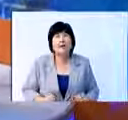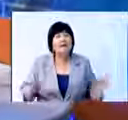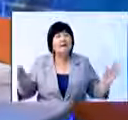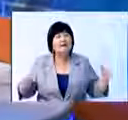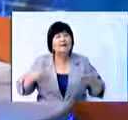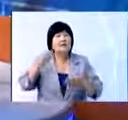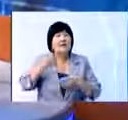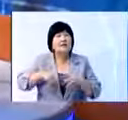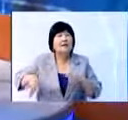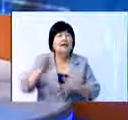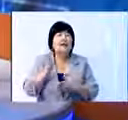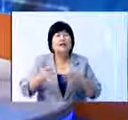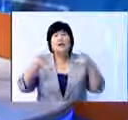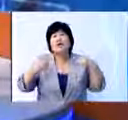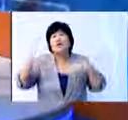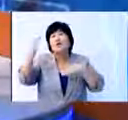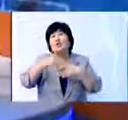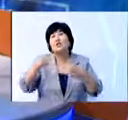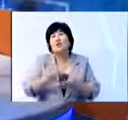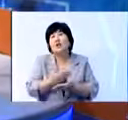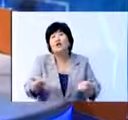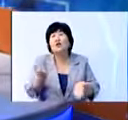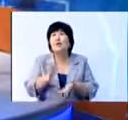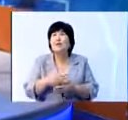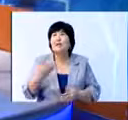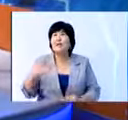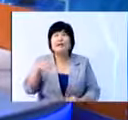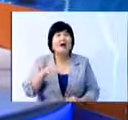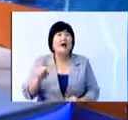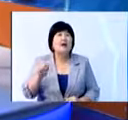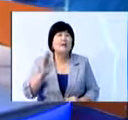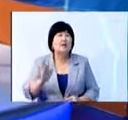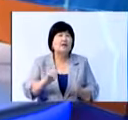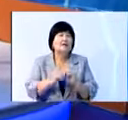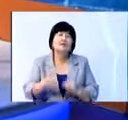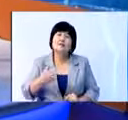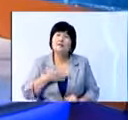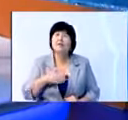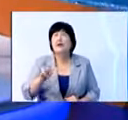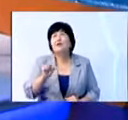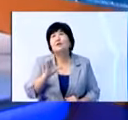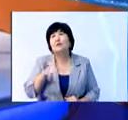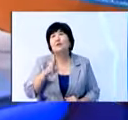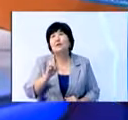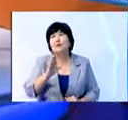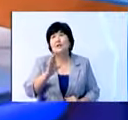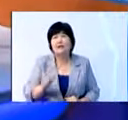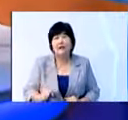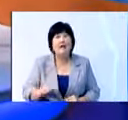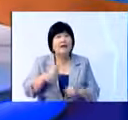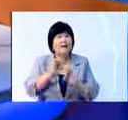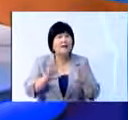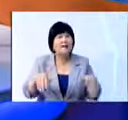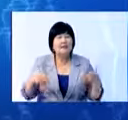Ассаламу алейкум, ардақты ағайын, тікелей эфирде кешкі жаңалықтар. Онымен таныстыратын мен Талант Айымбетов, сурд аударма қызметінде Айткүл Садықова.